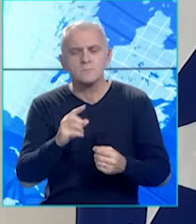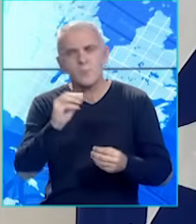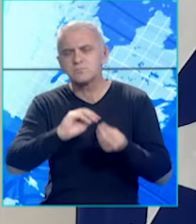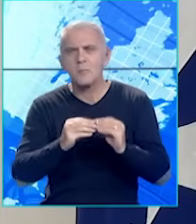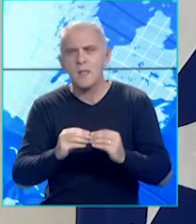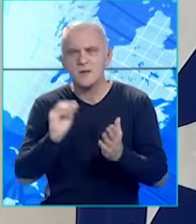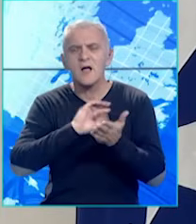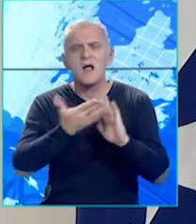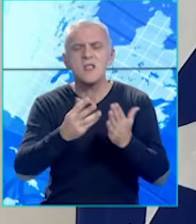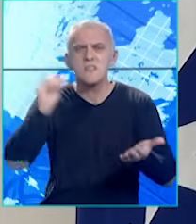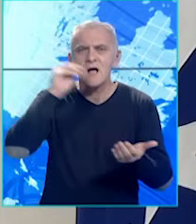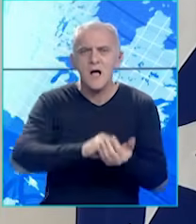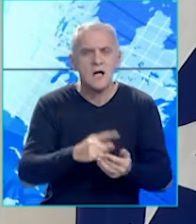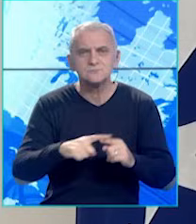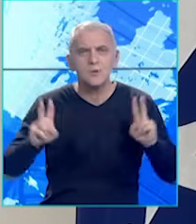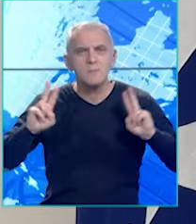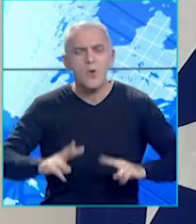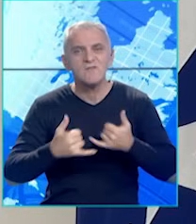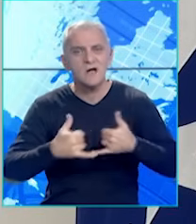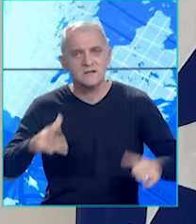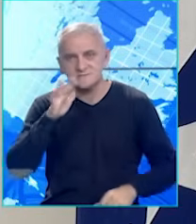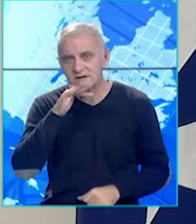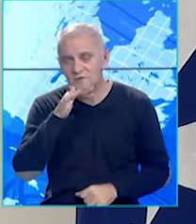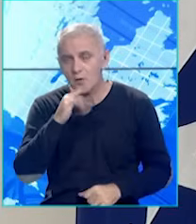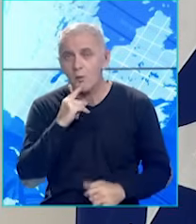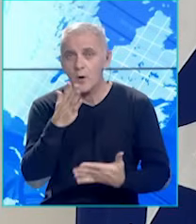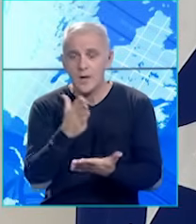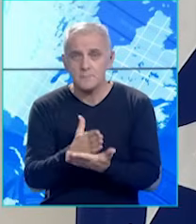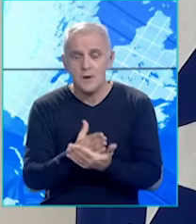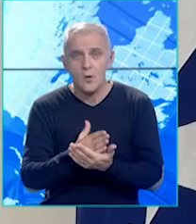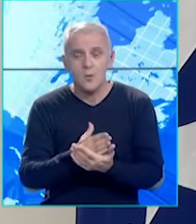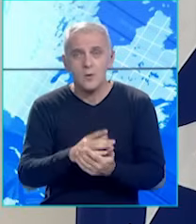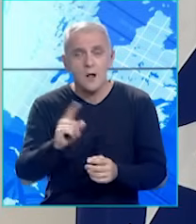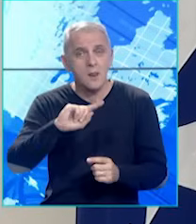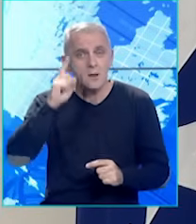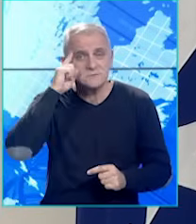Sarajeva na imovinu, znači koji se dogodio mimo znanja